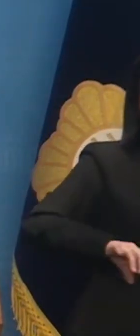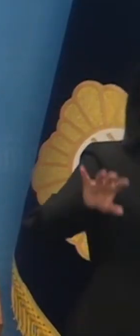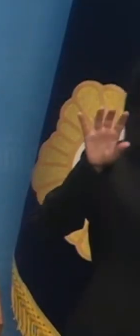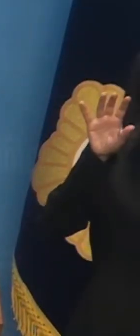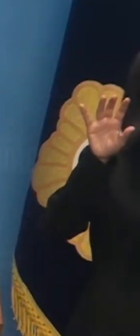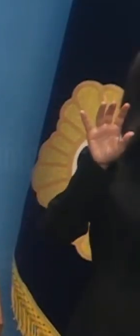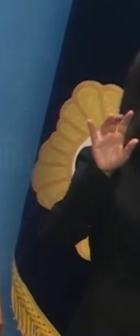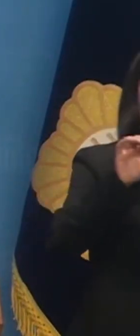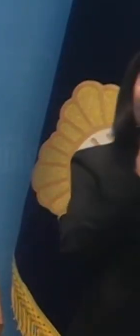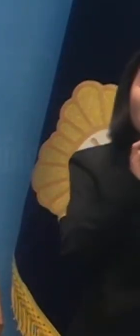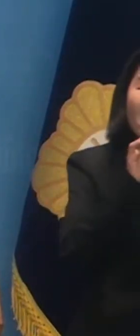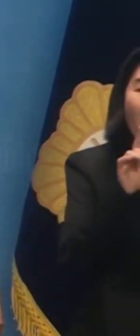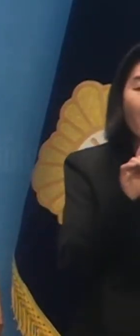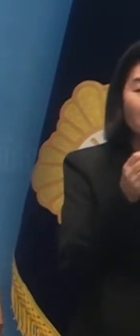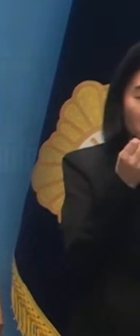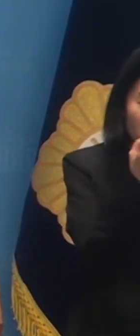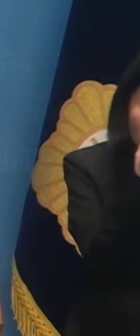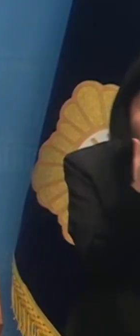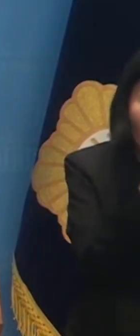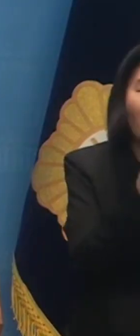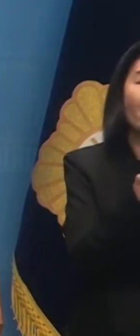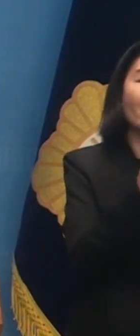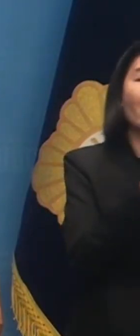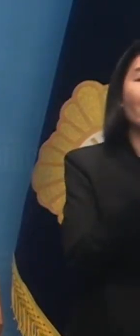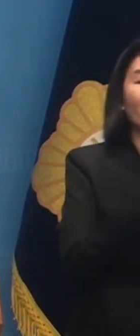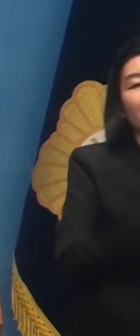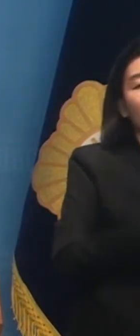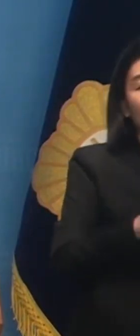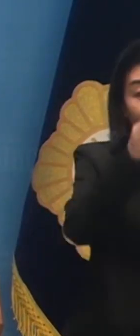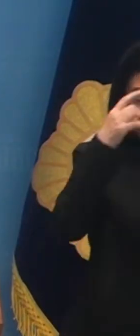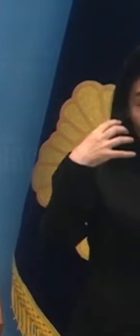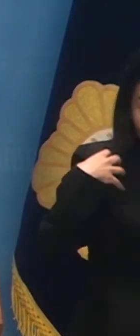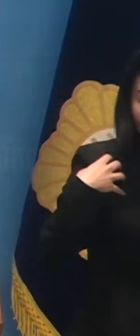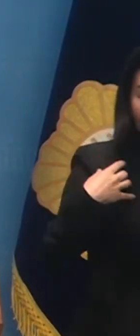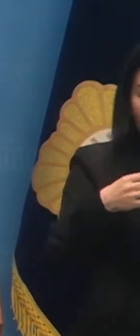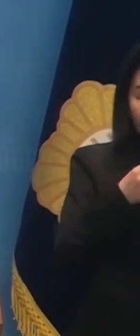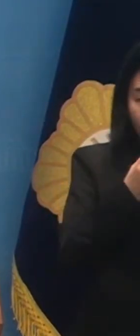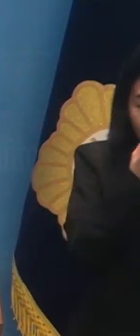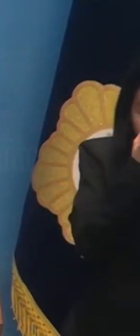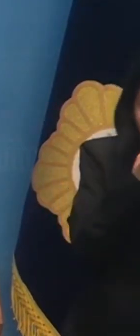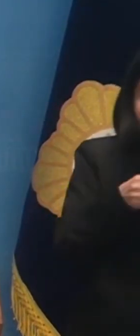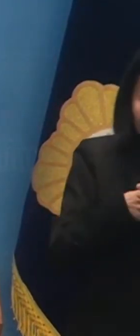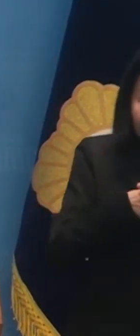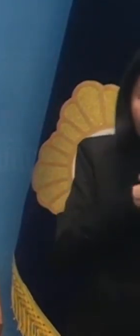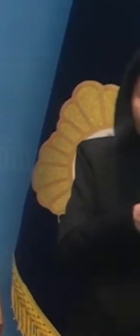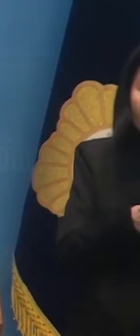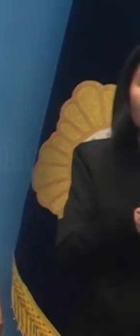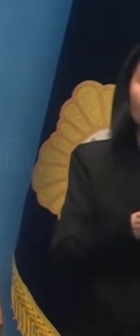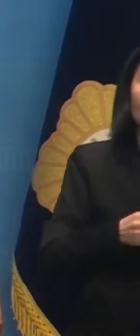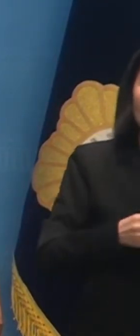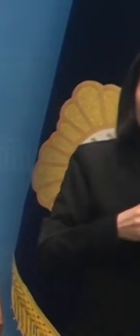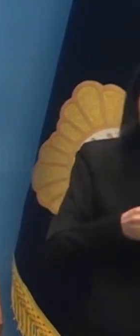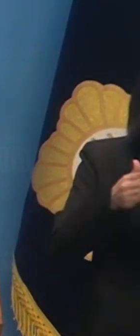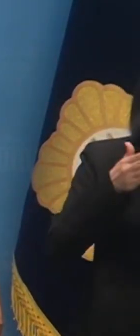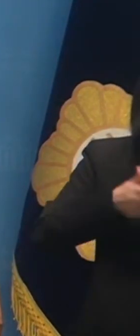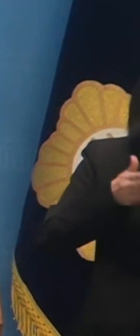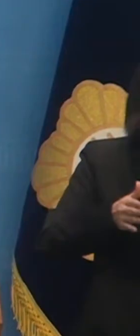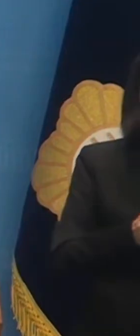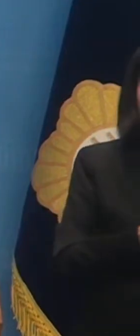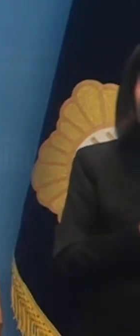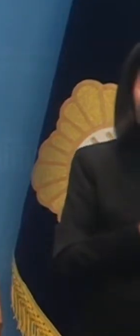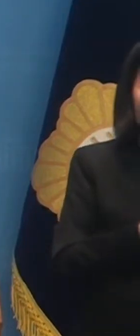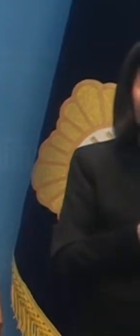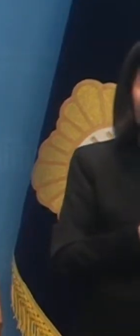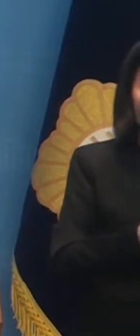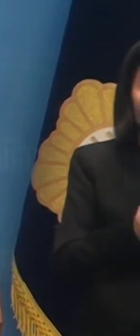호소하는 무지성 비논리에도 우리 정치가 물러서지 않고 맞서야 합니다. 정부가 워낙 부채를